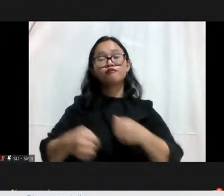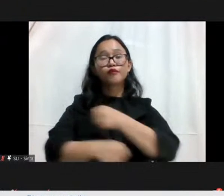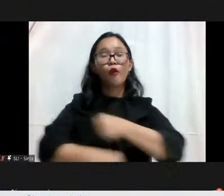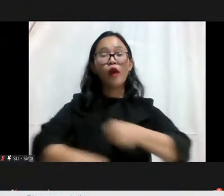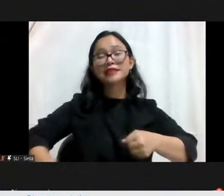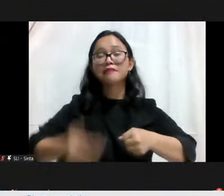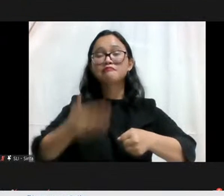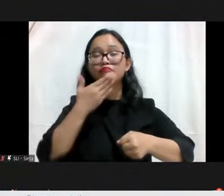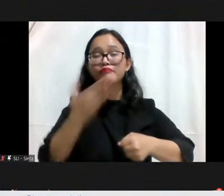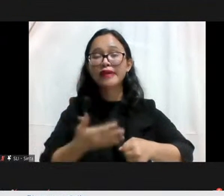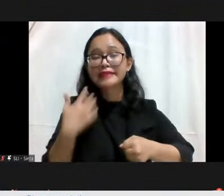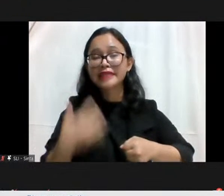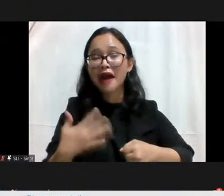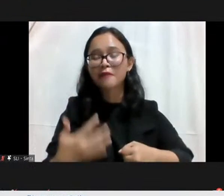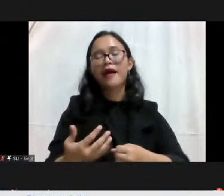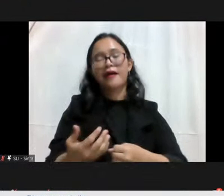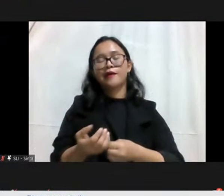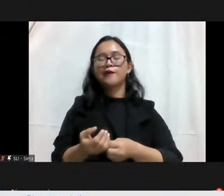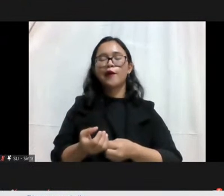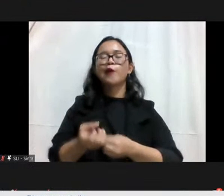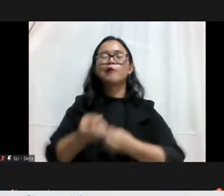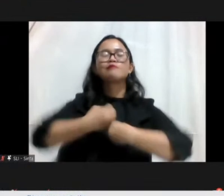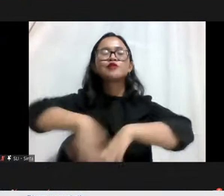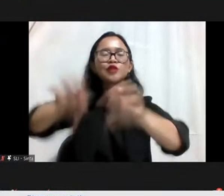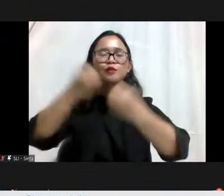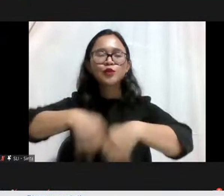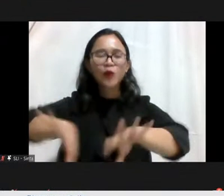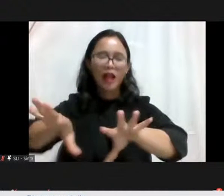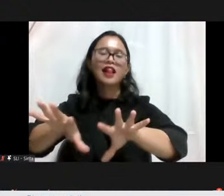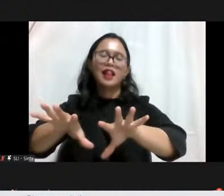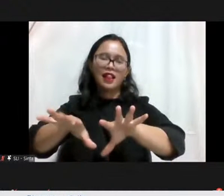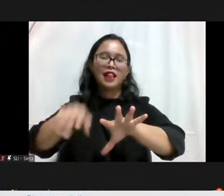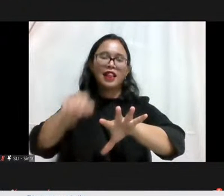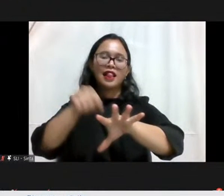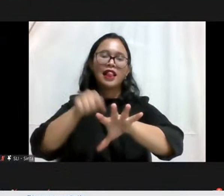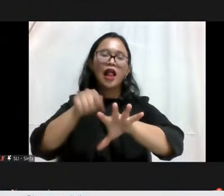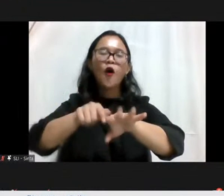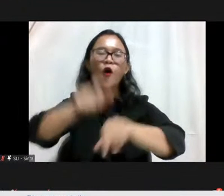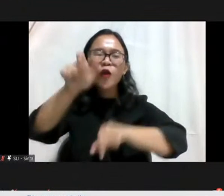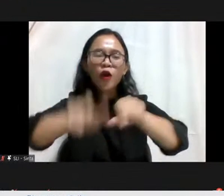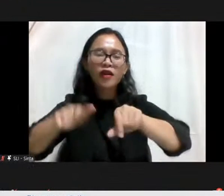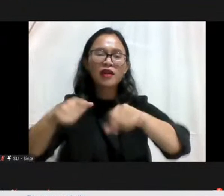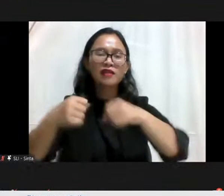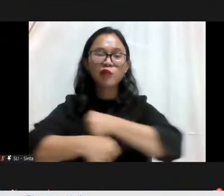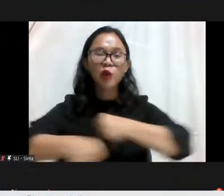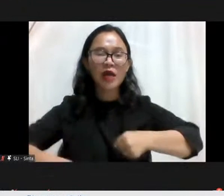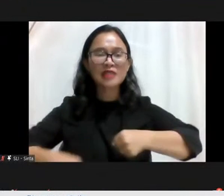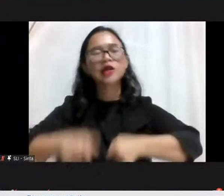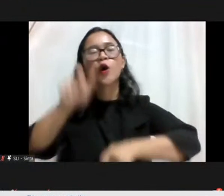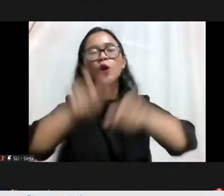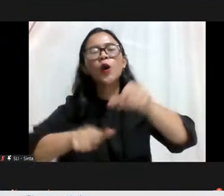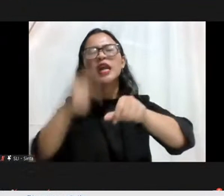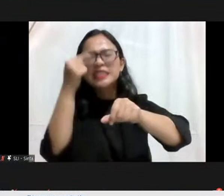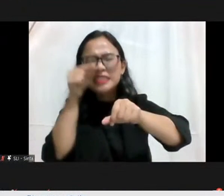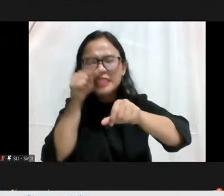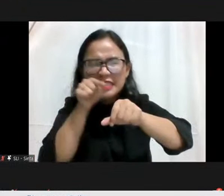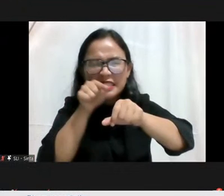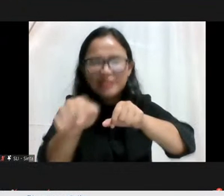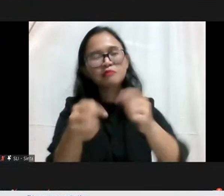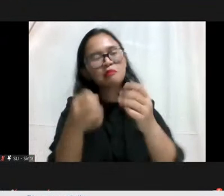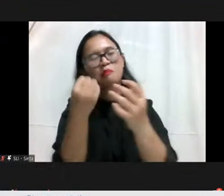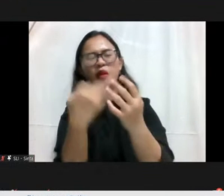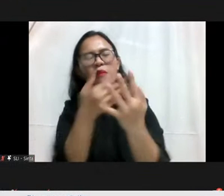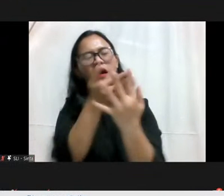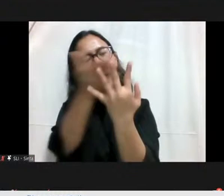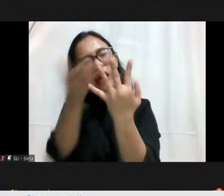pasarnya adalah Oligopoli sehingga hanya sedikit sebetulnya yang bermain tetapi kemudian mayoritas petani yang tadi skala kecil tadi